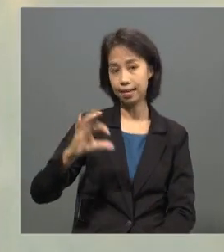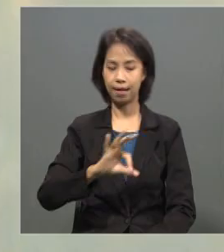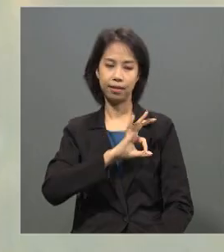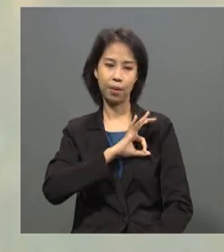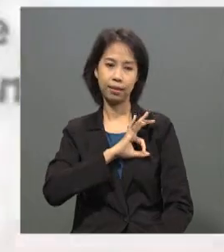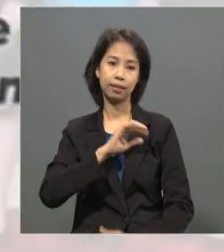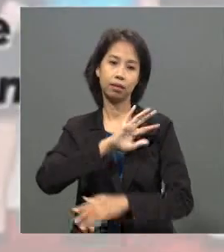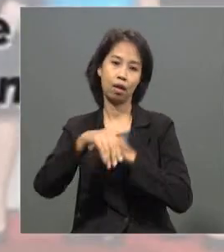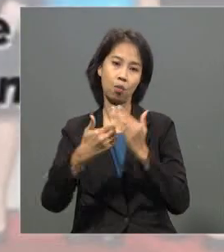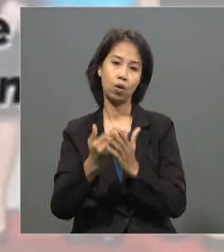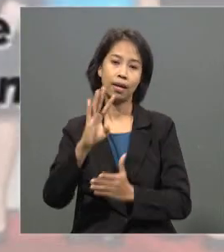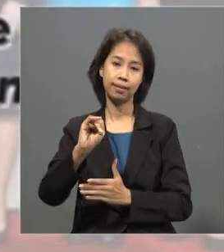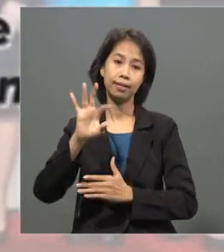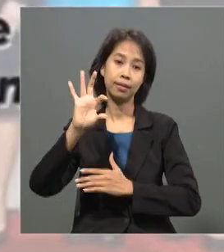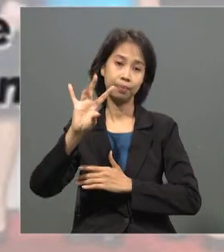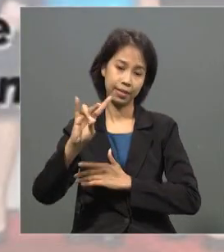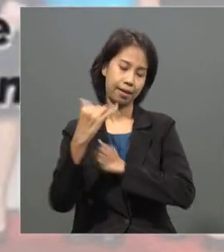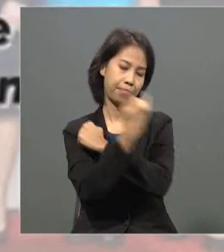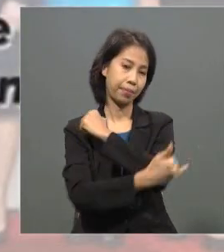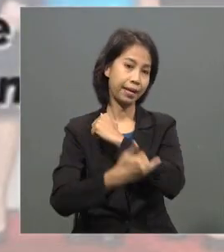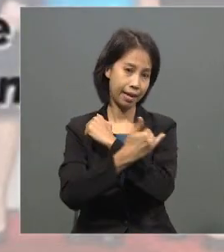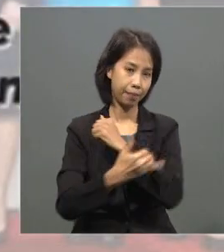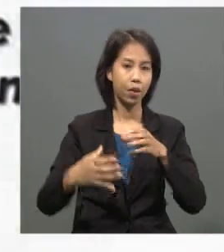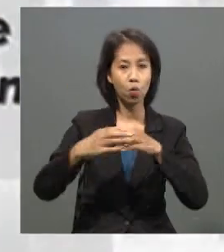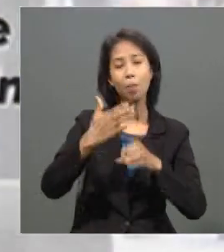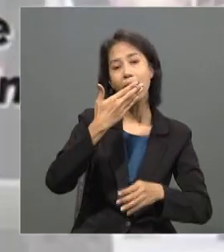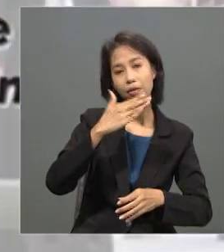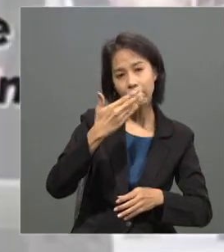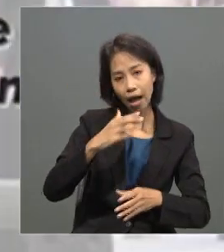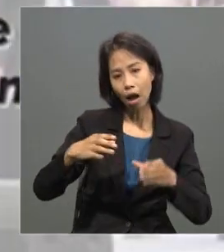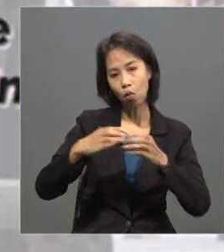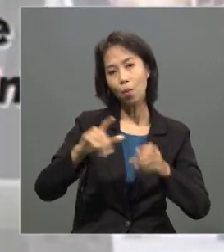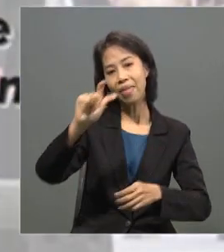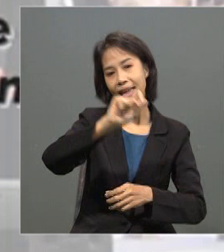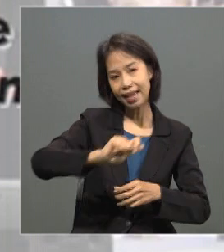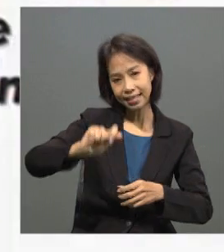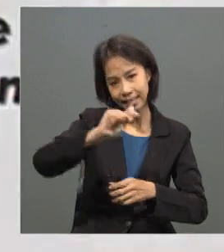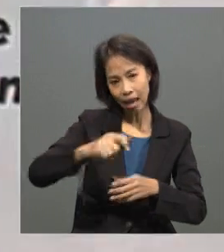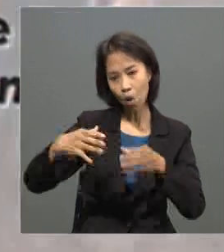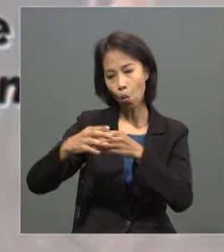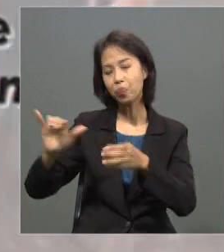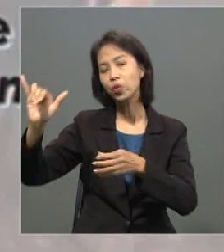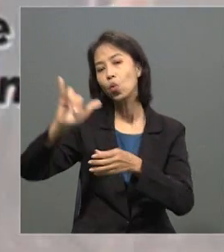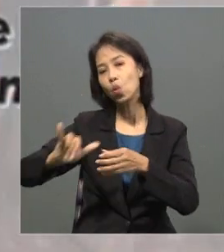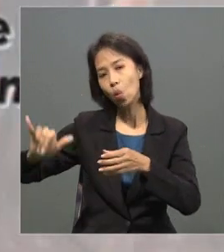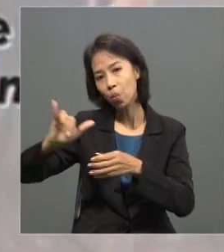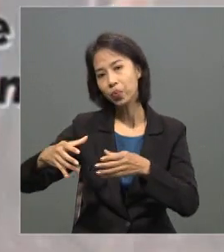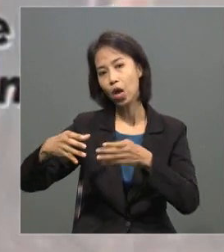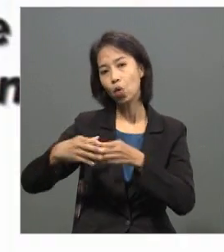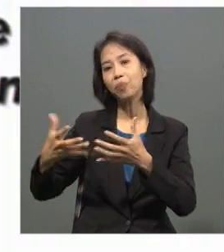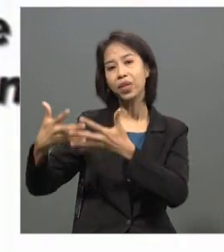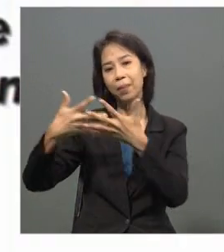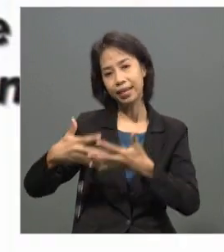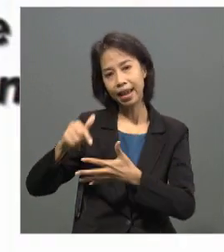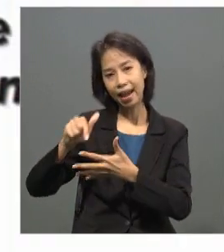ประเทศจากกลุ่มภูมิภาคต่างๆก็ได้แก่กลุ่มแอฟริกากลุ่มเอเชียแปซิฟิกกลุ่มยุโรปตะวันออกกลุ่มละตินอเมริกาและ